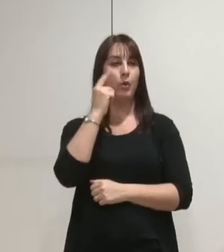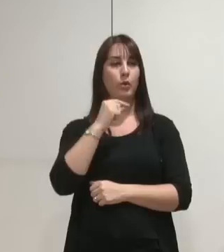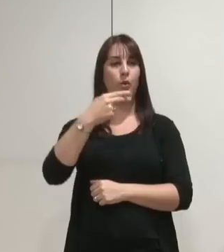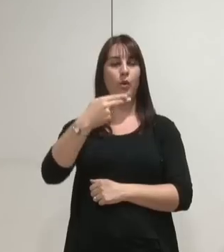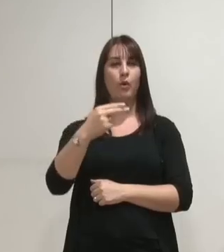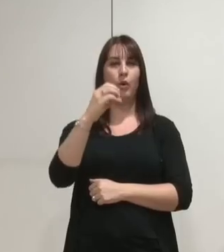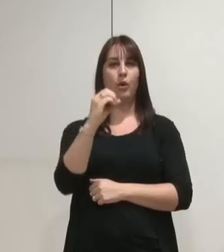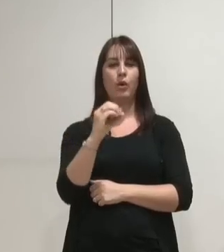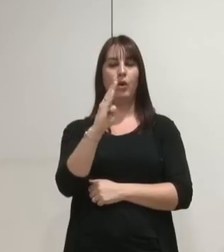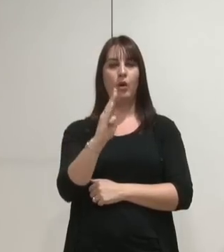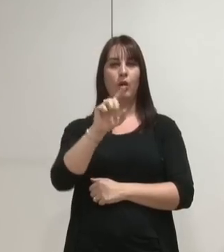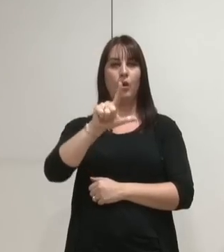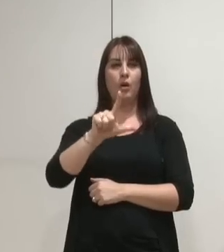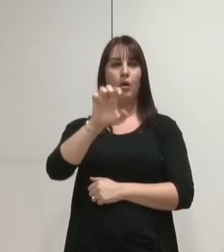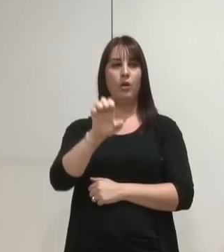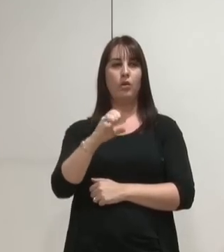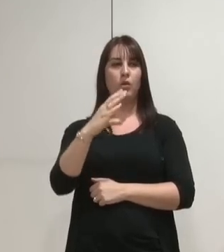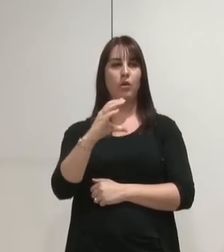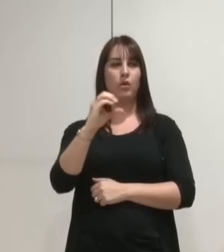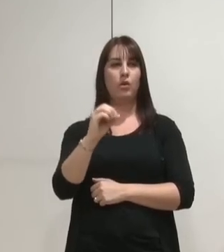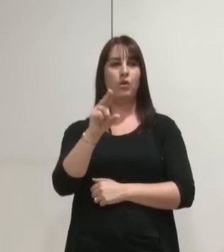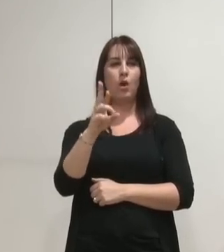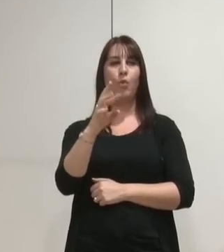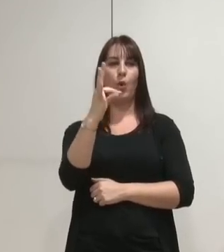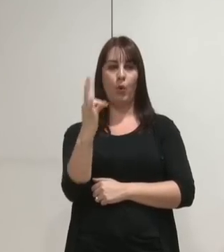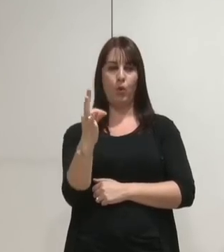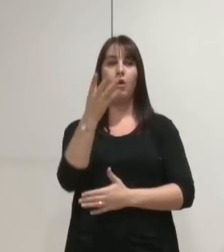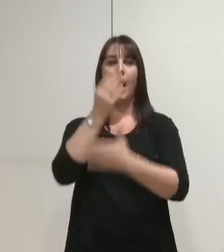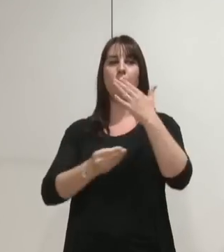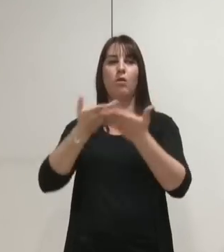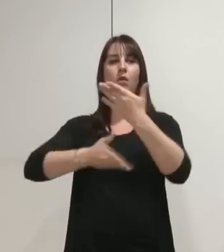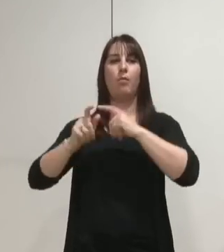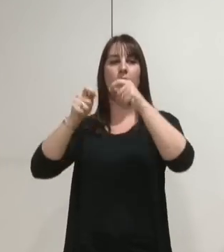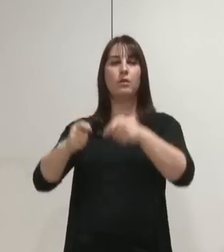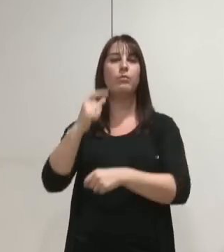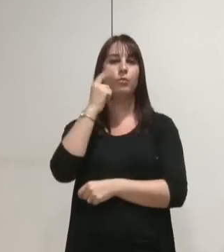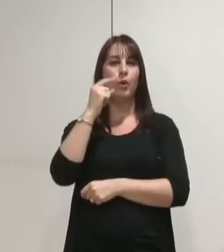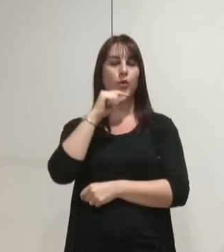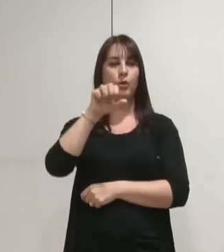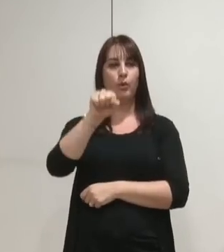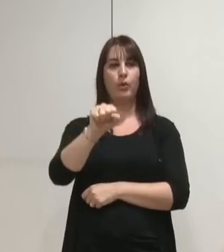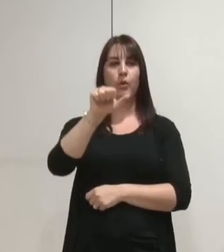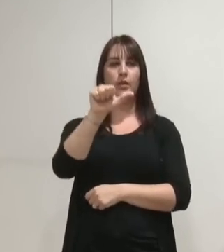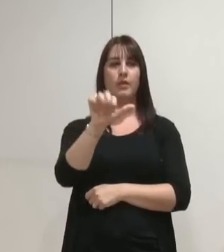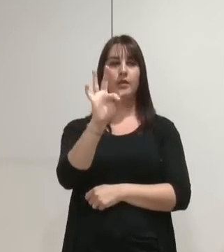lieussi Marie von boilot donne pouvoir à Monsieur Merot jusqu'à son arrivée Marie-Madeleine